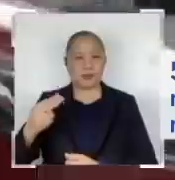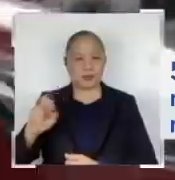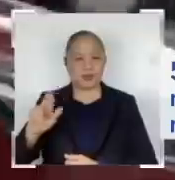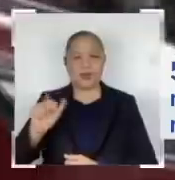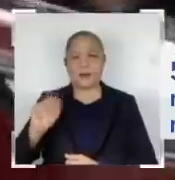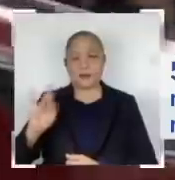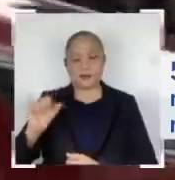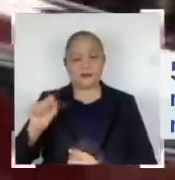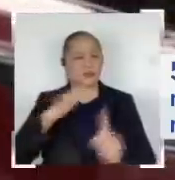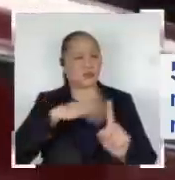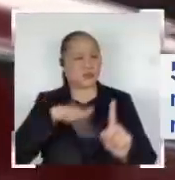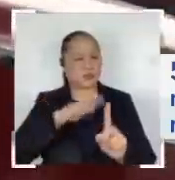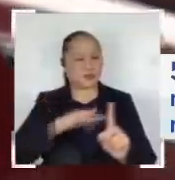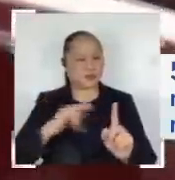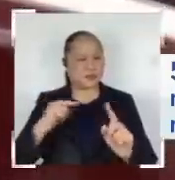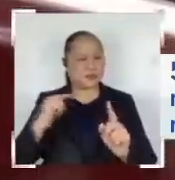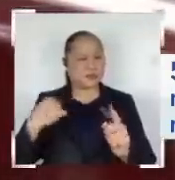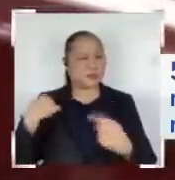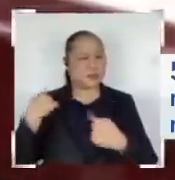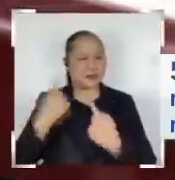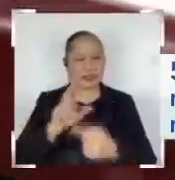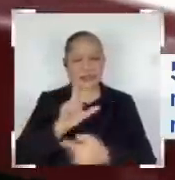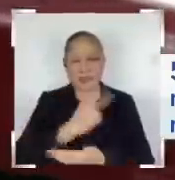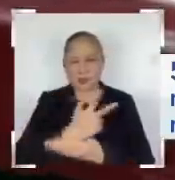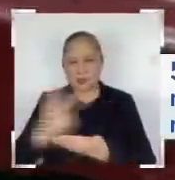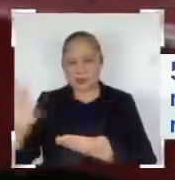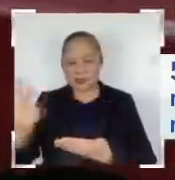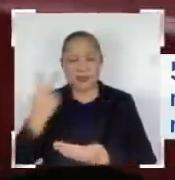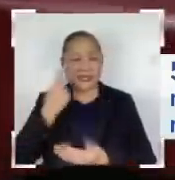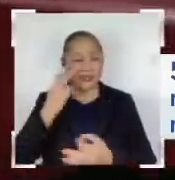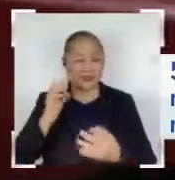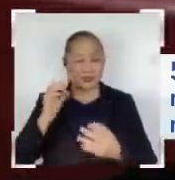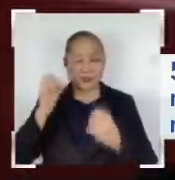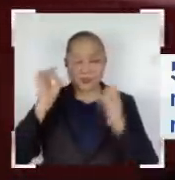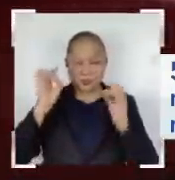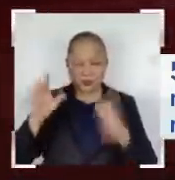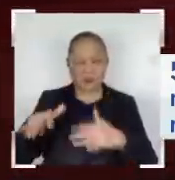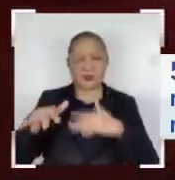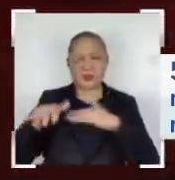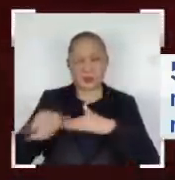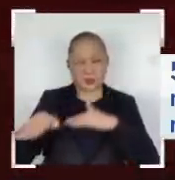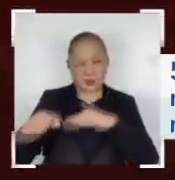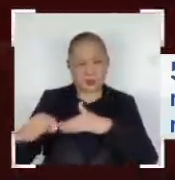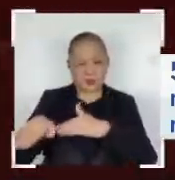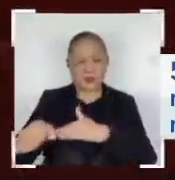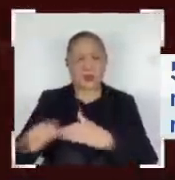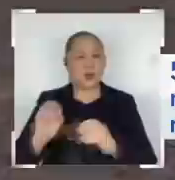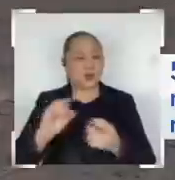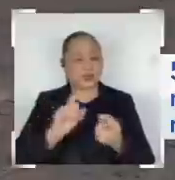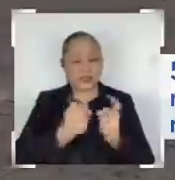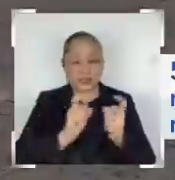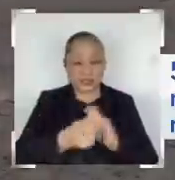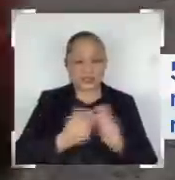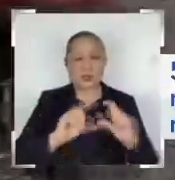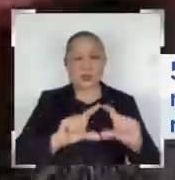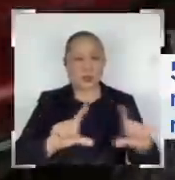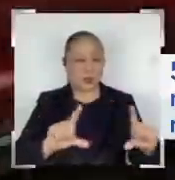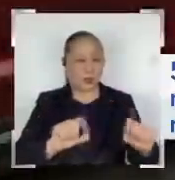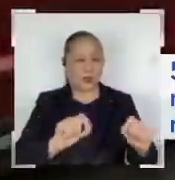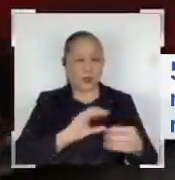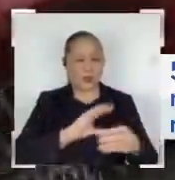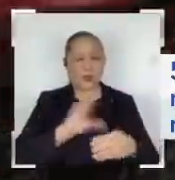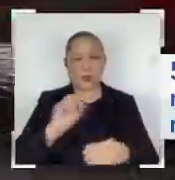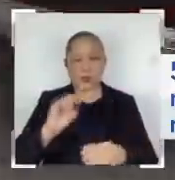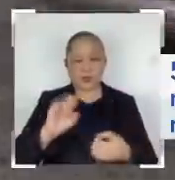hanggang 3 linggo. Kung malala pa rin daw ang trapiko, pwedeng i-recalibrate ang coding at gawing umaga at hapon o gawing